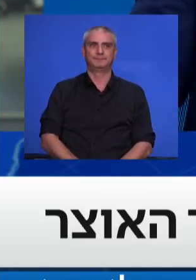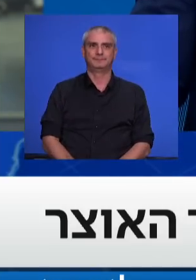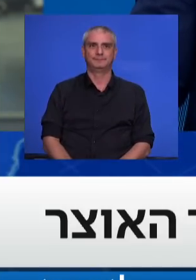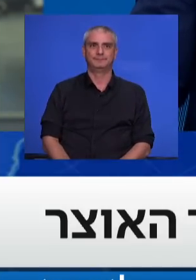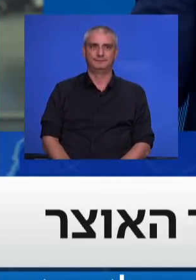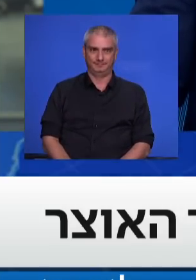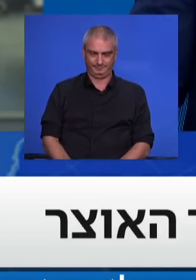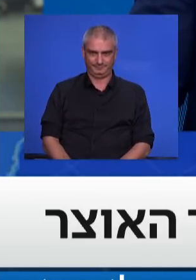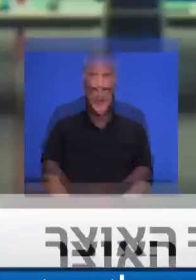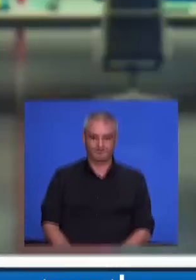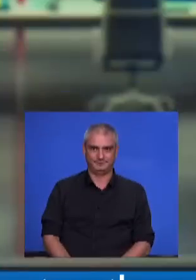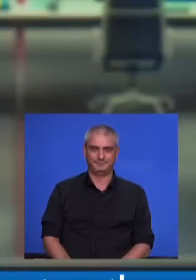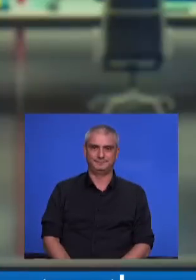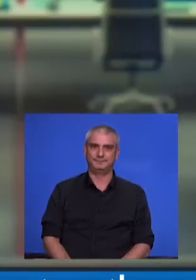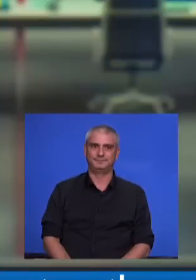תודה מואב.